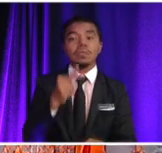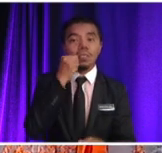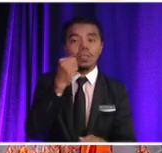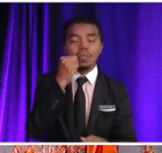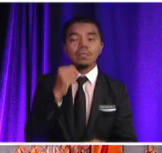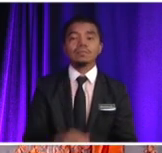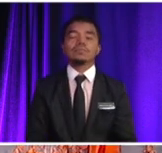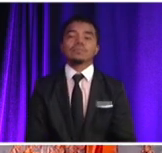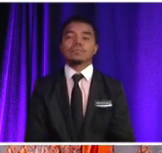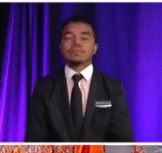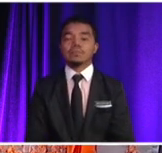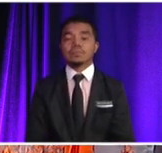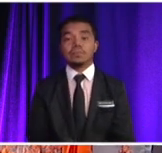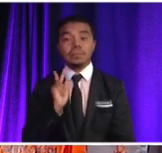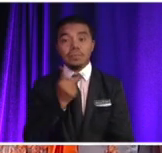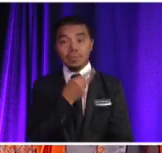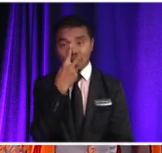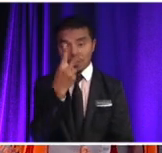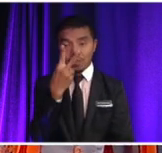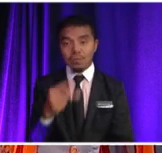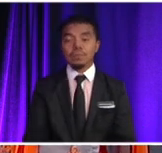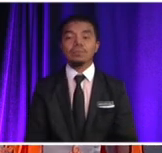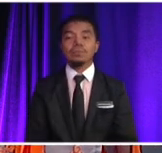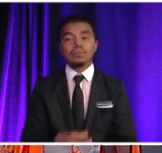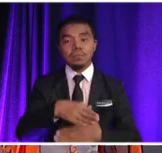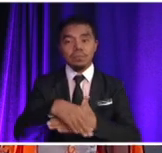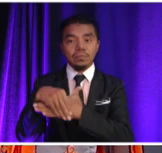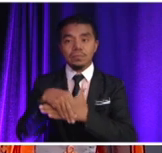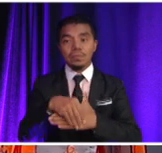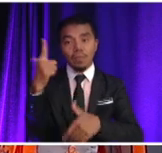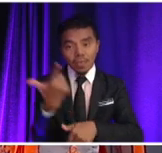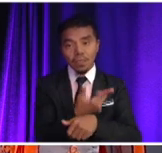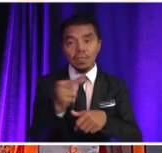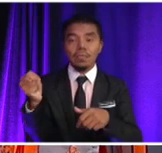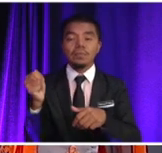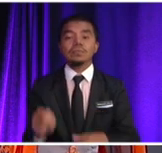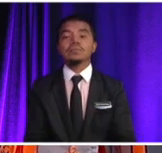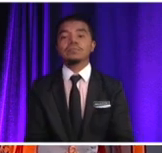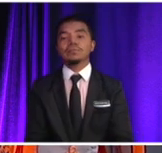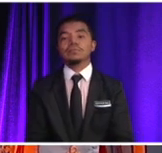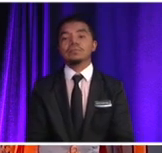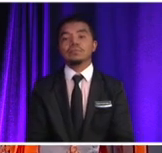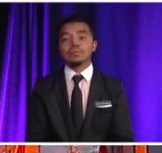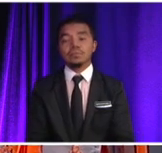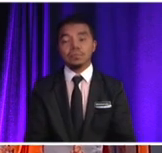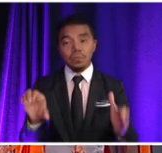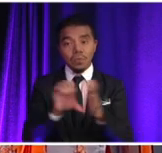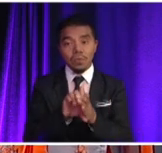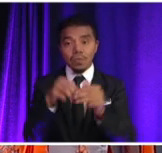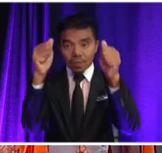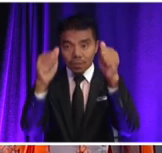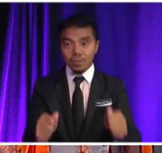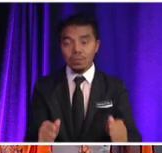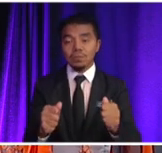jadi kita tengok bimbingan dan latihan ini adalah beberapa contoh agensi kerajaan ya Jadi untuk